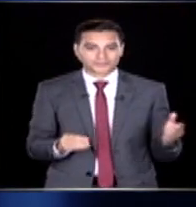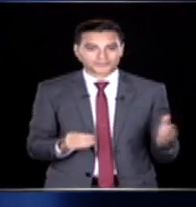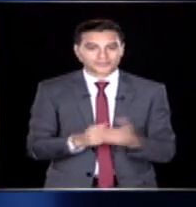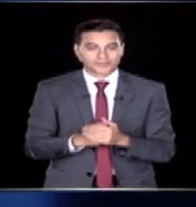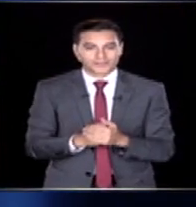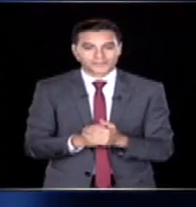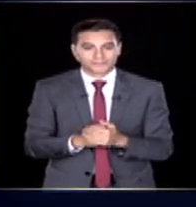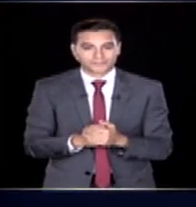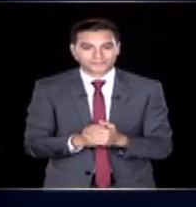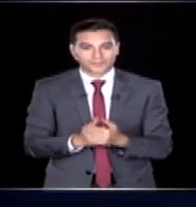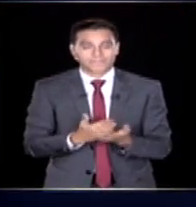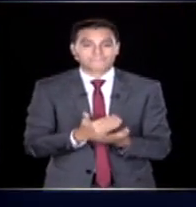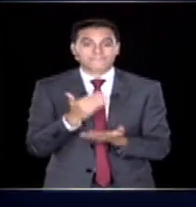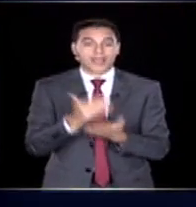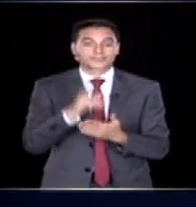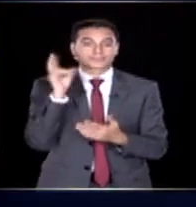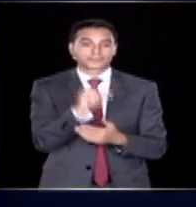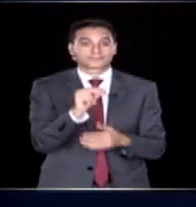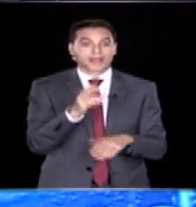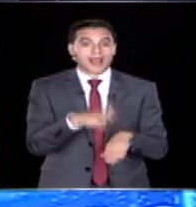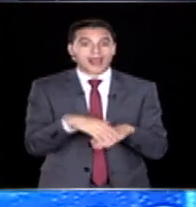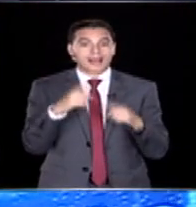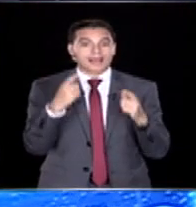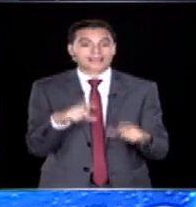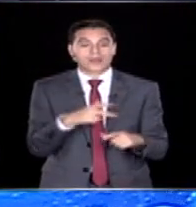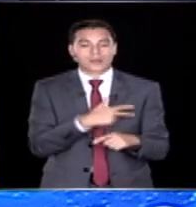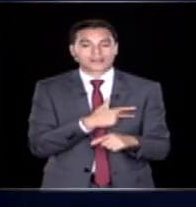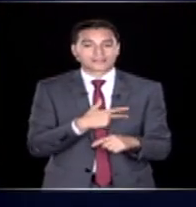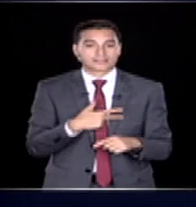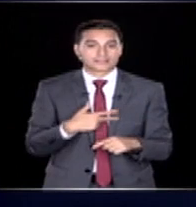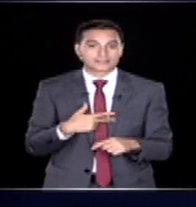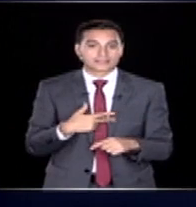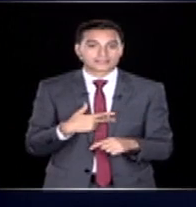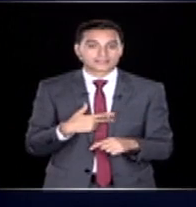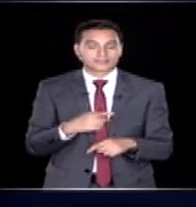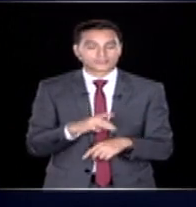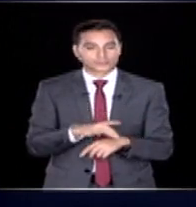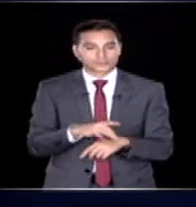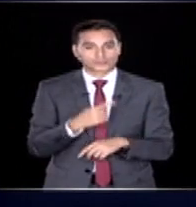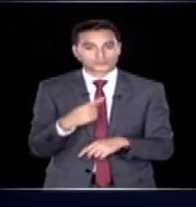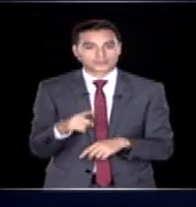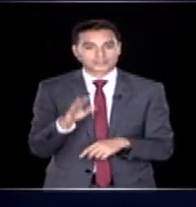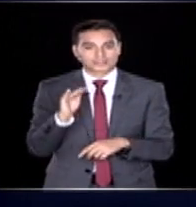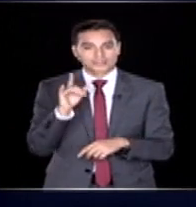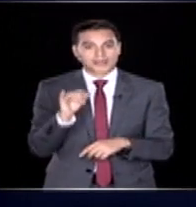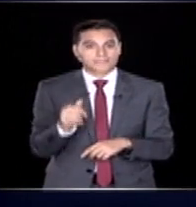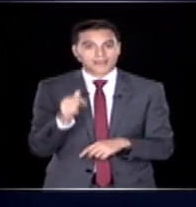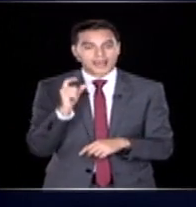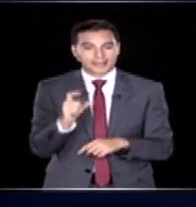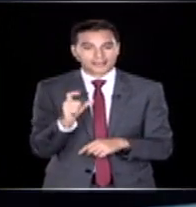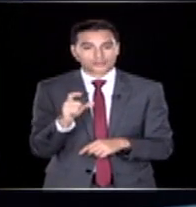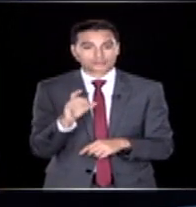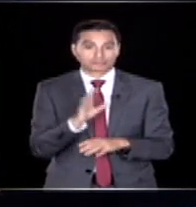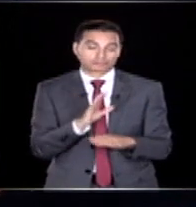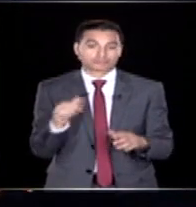بعد قضائهم على الدولة الإيه؟ الإرشيدية. بالظبط كده يا دكتور سليمان. طيب